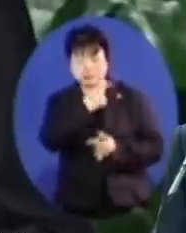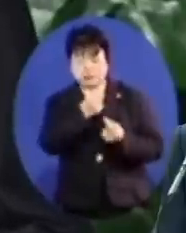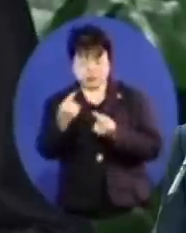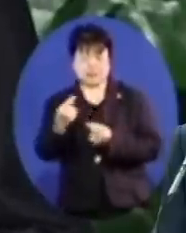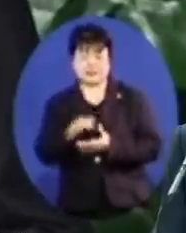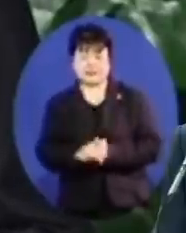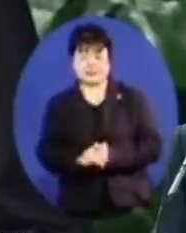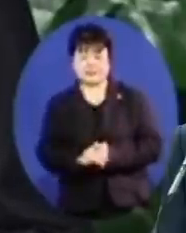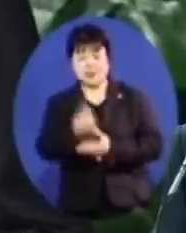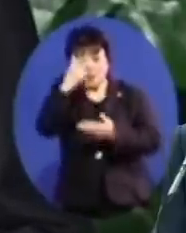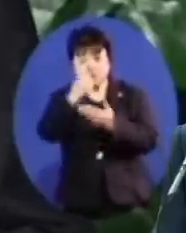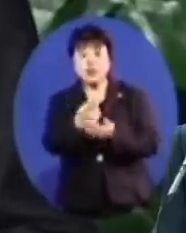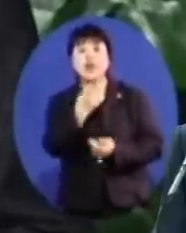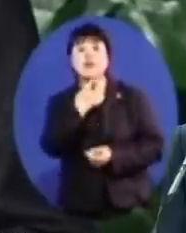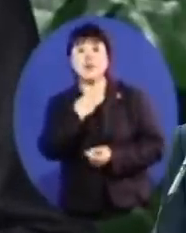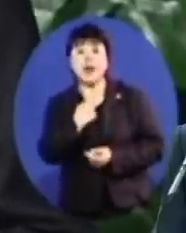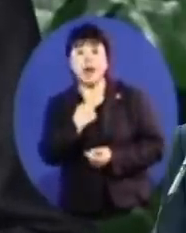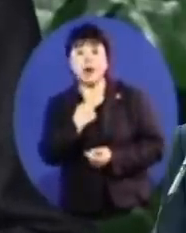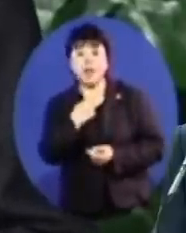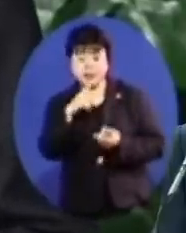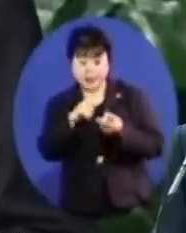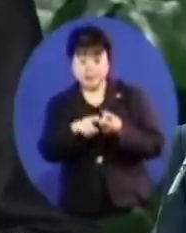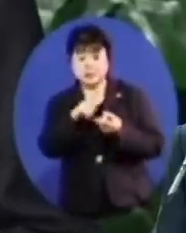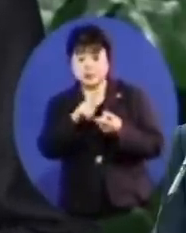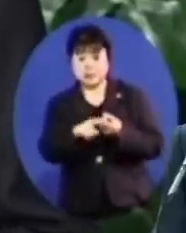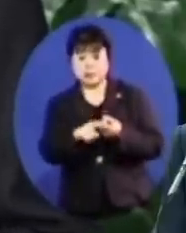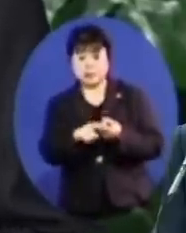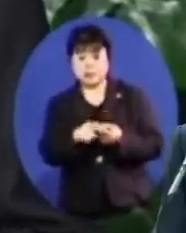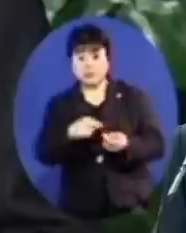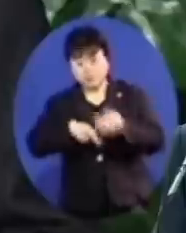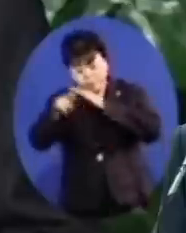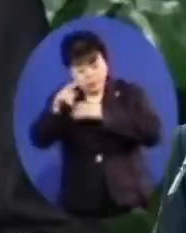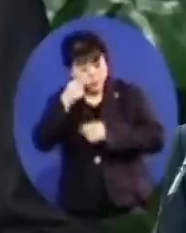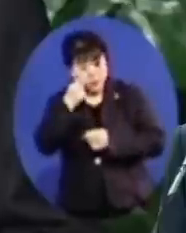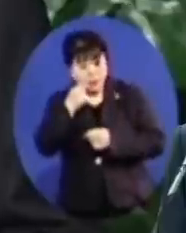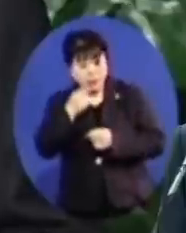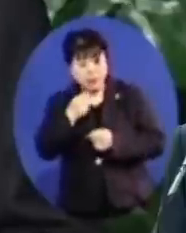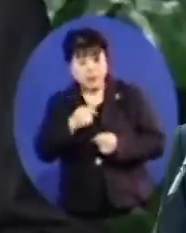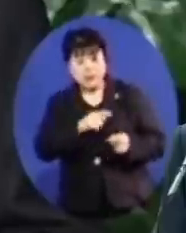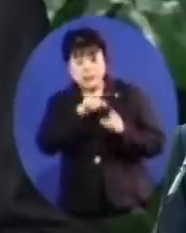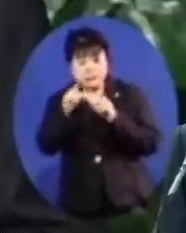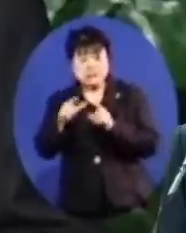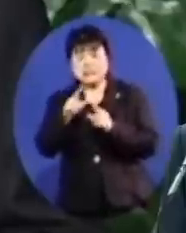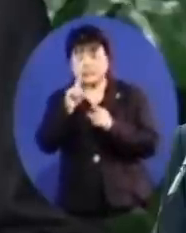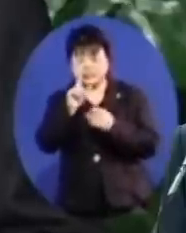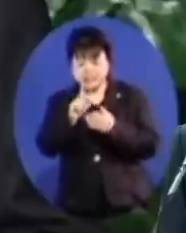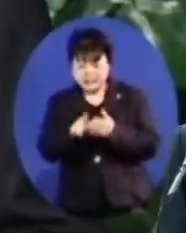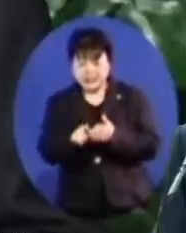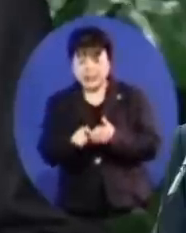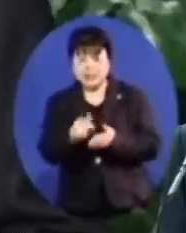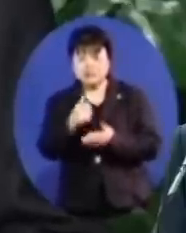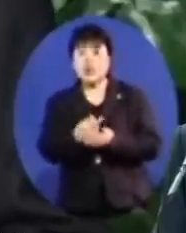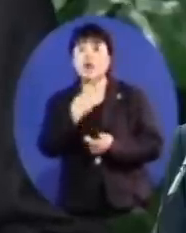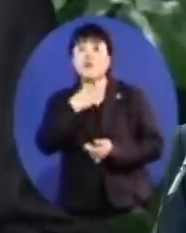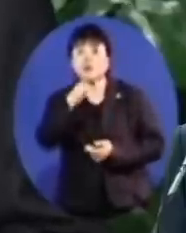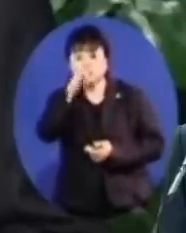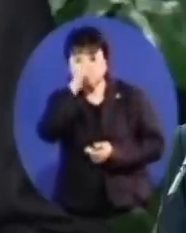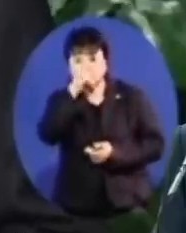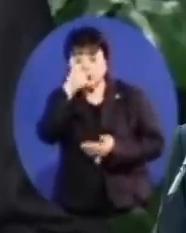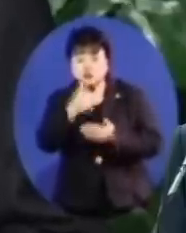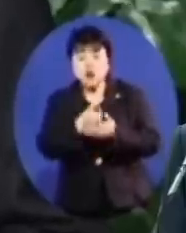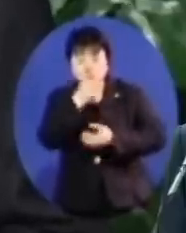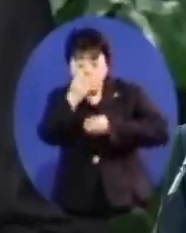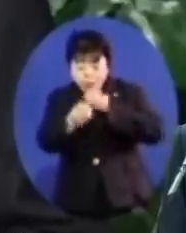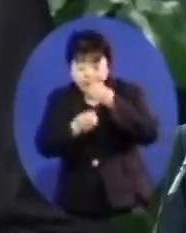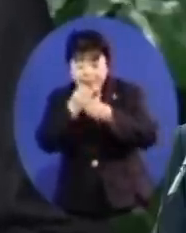우리가 죄를 지은 것은 피할 수 없습니다. 세상에 살면서 사람은 다 죄를 지어요. 그러나 죄를 회개할